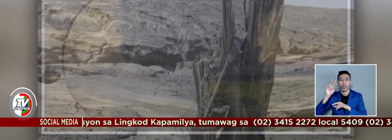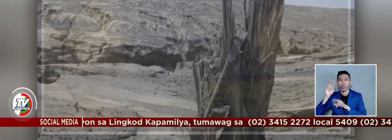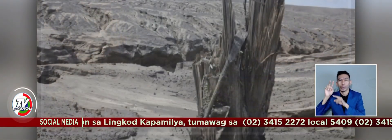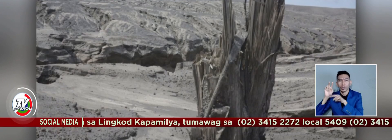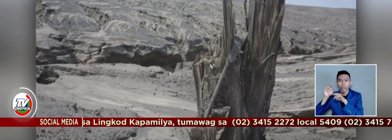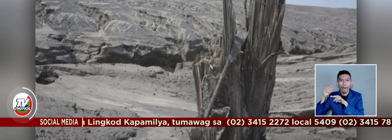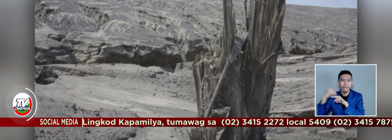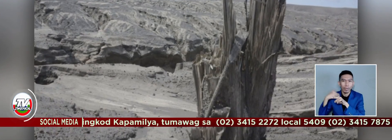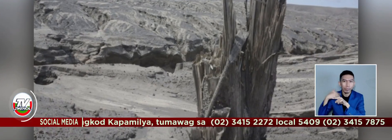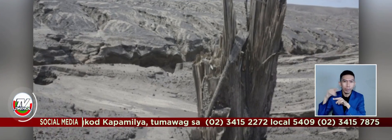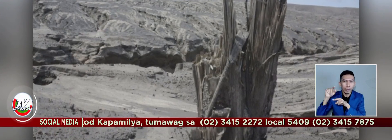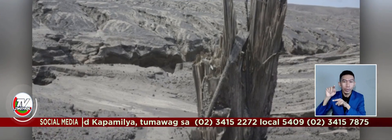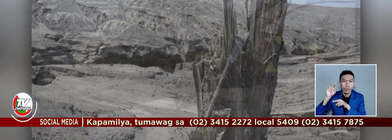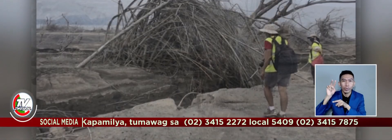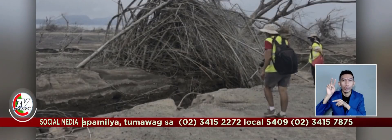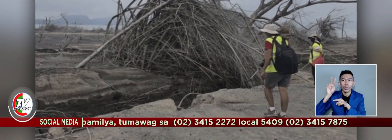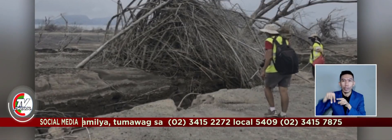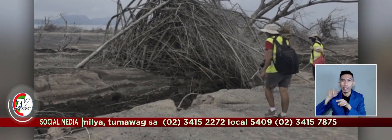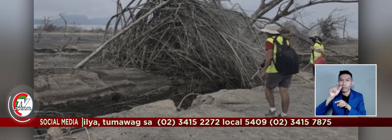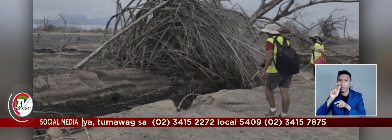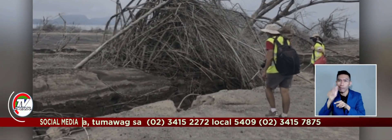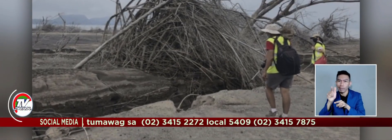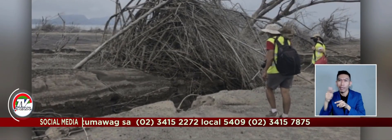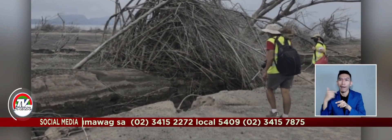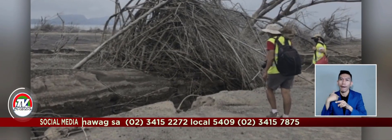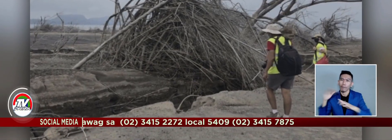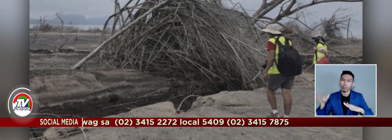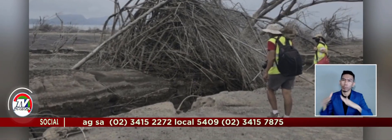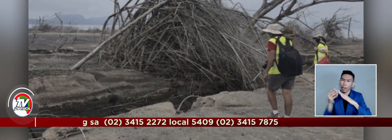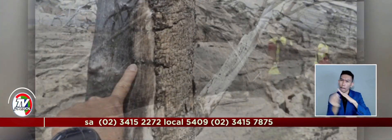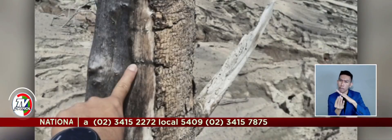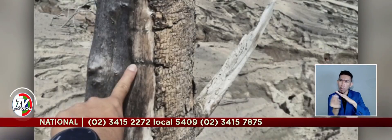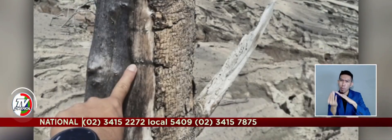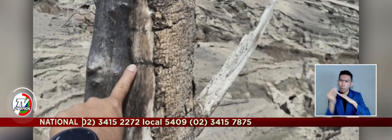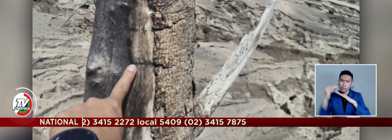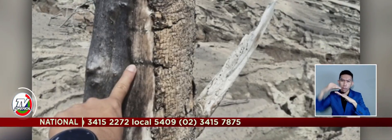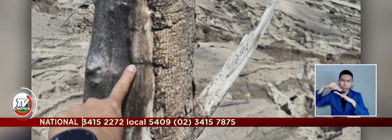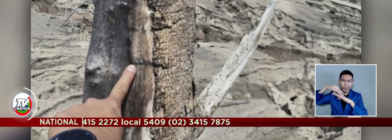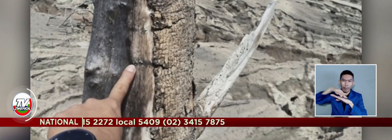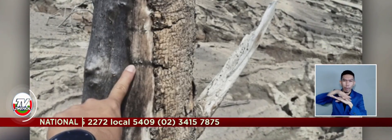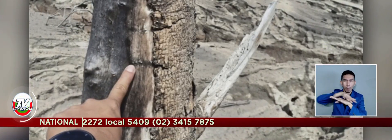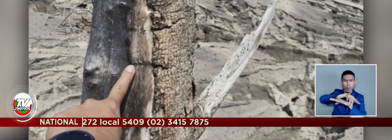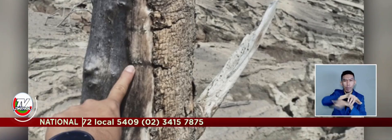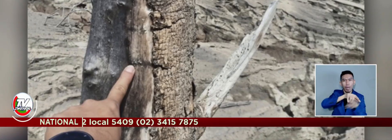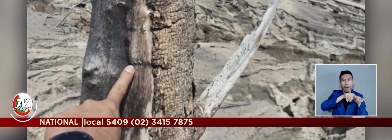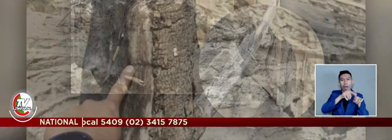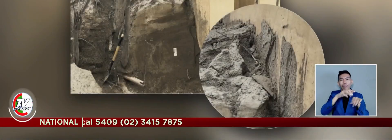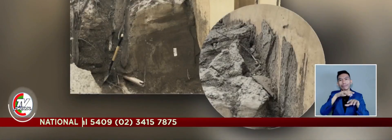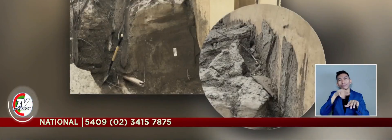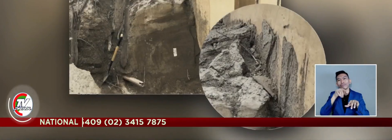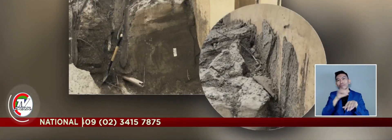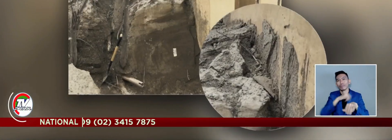at umabot ang base surge hanggang sa outer lake ng Taal, malapit sa Taal Volcano Island o pulo.